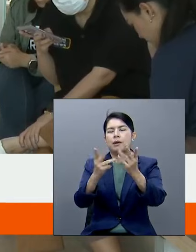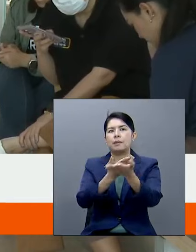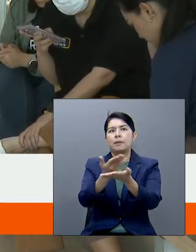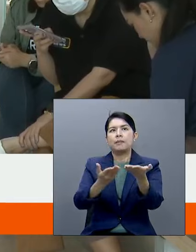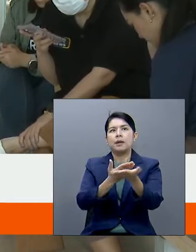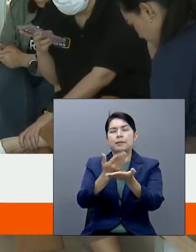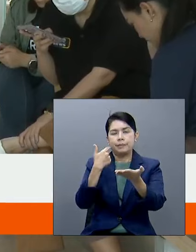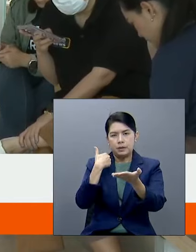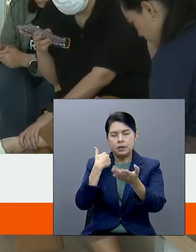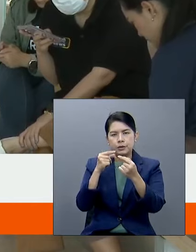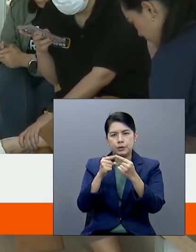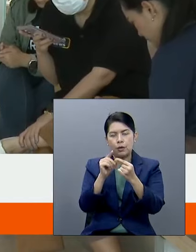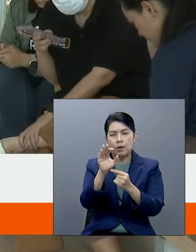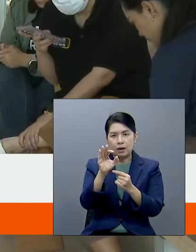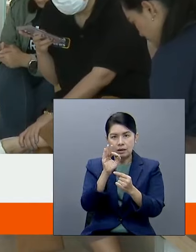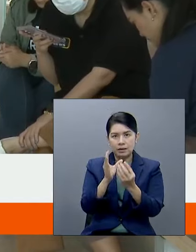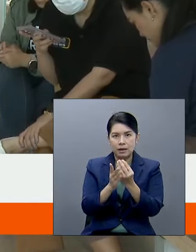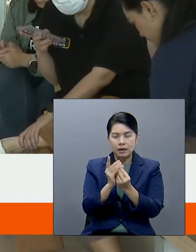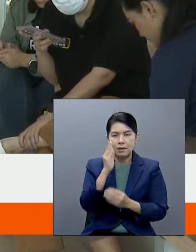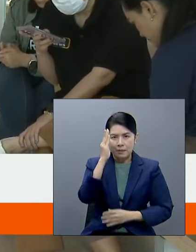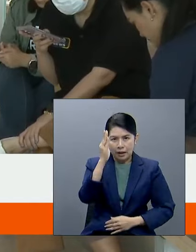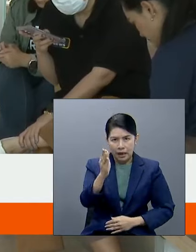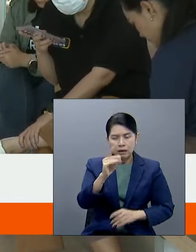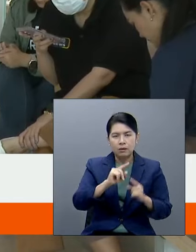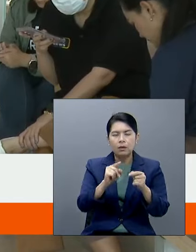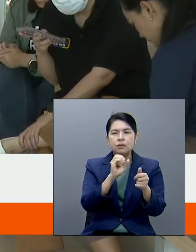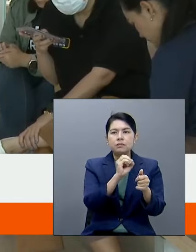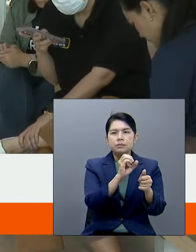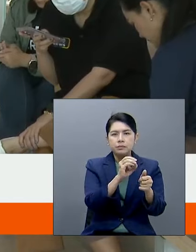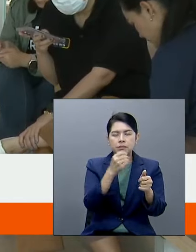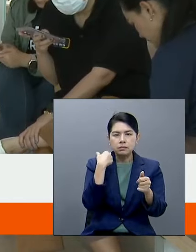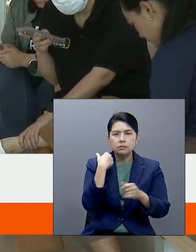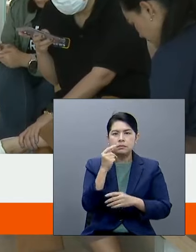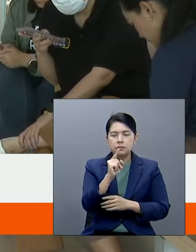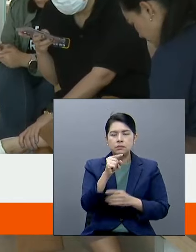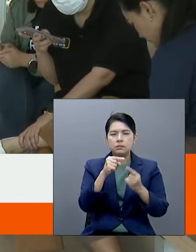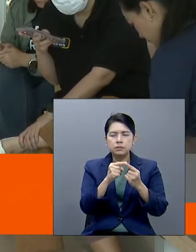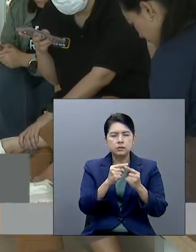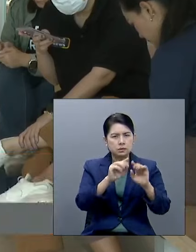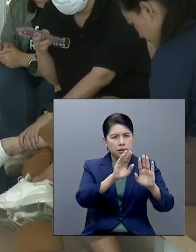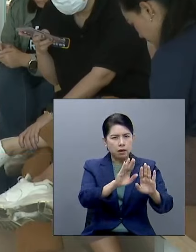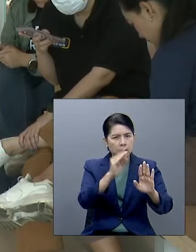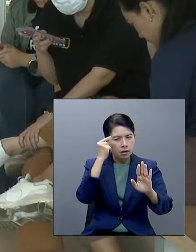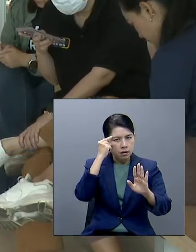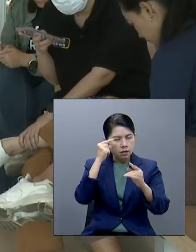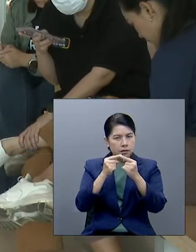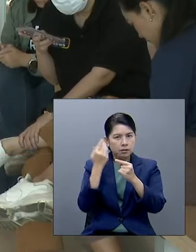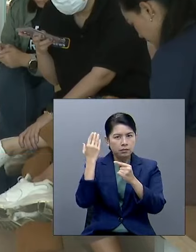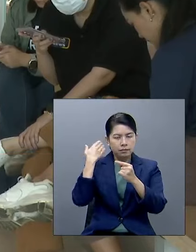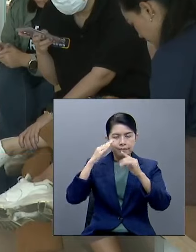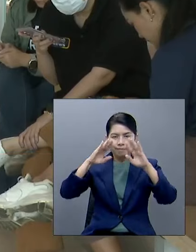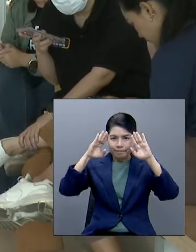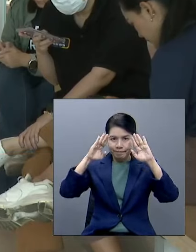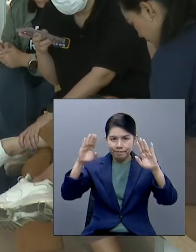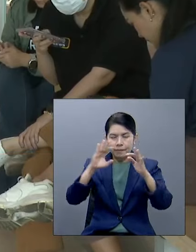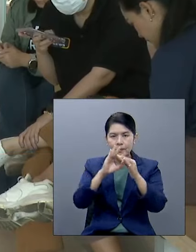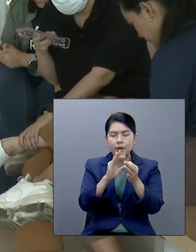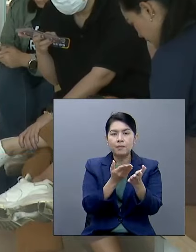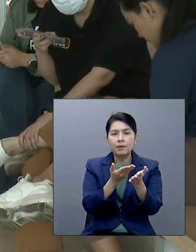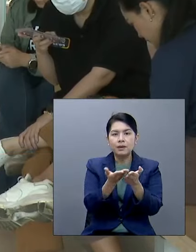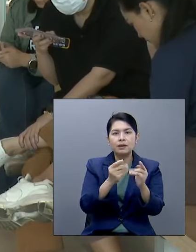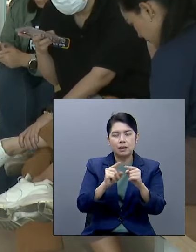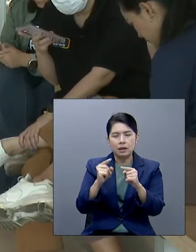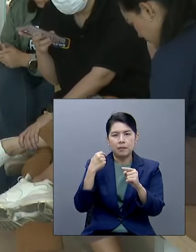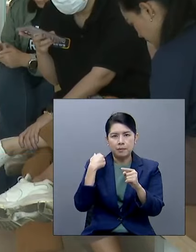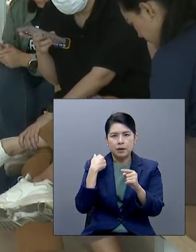ขึ้นในสัปดาห์หน้าค่ะแต่ก็ให้ข้อแนะนำนะคะว่าให้นำบทเรียนการจัดซื้ออาวุธยุทโธปกรณ์ที่ผ่านมาไปกำหนดแนวทาง